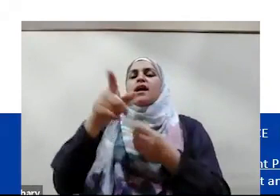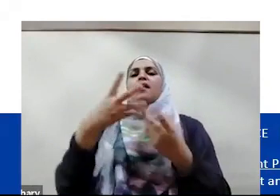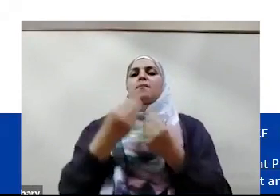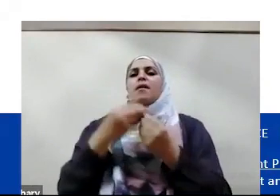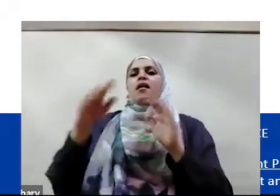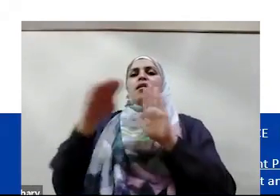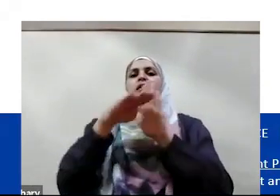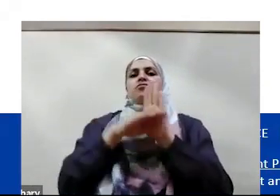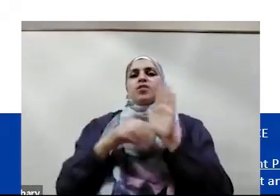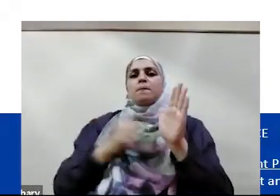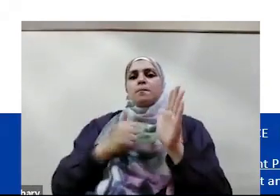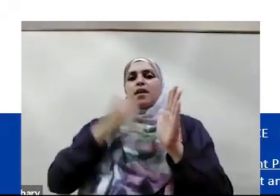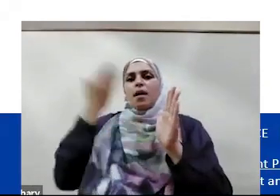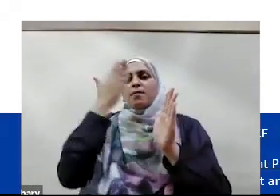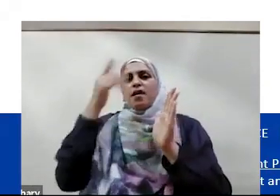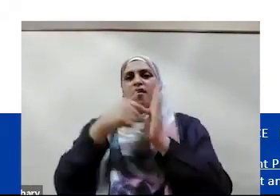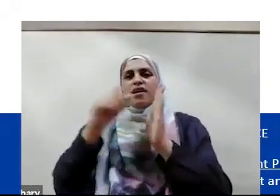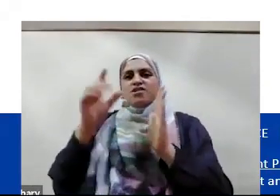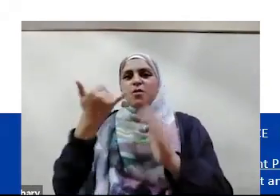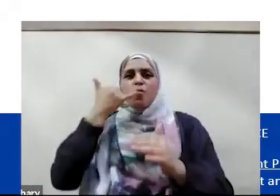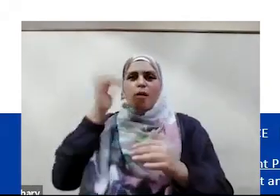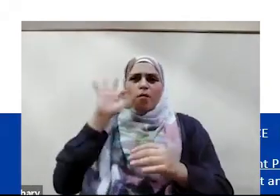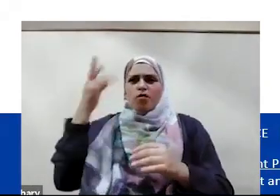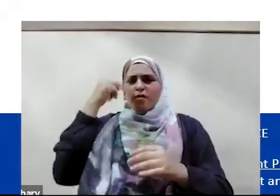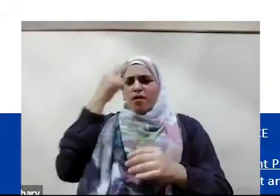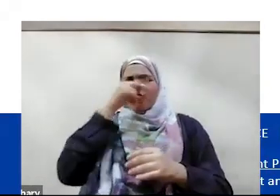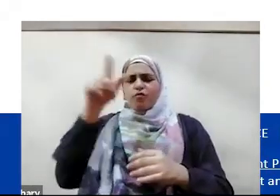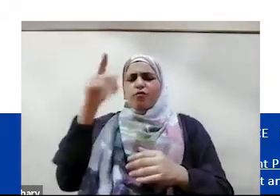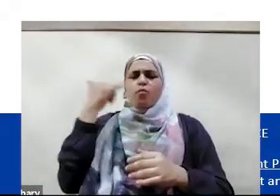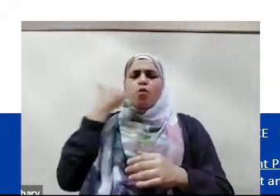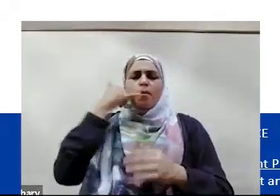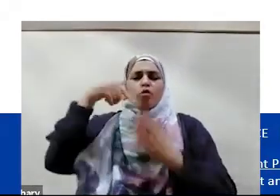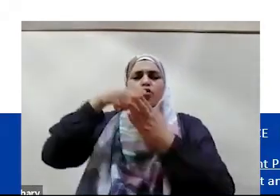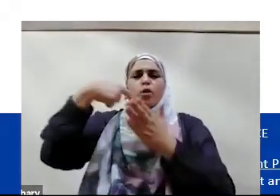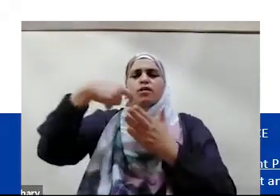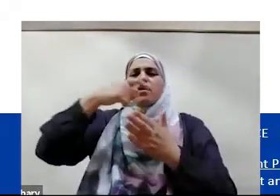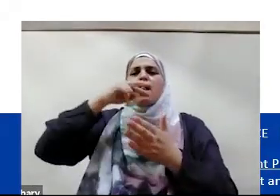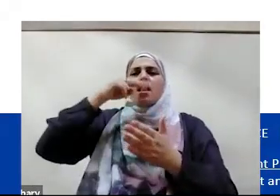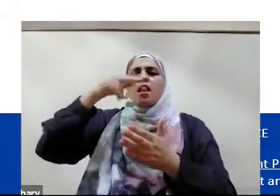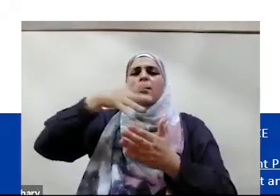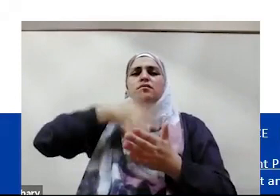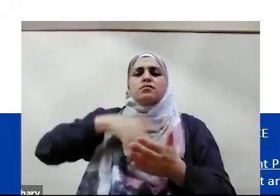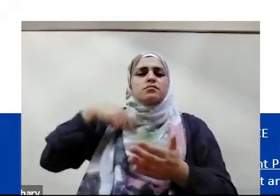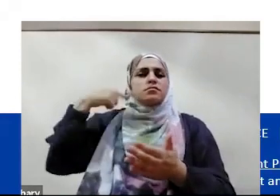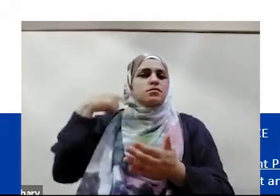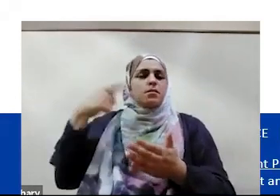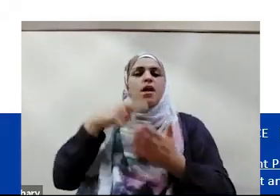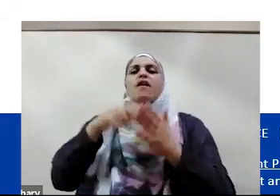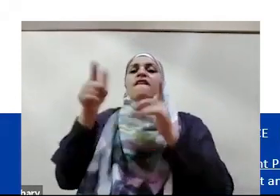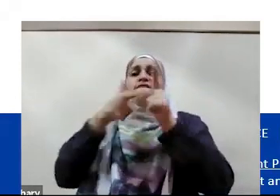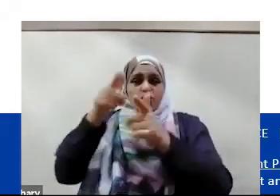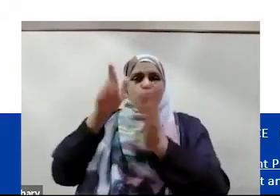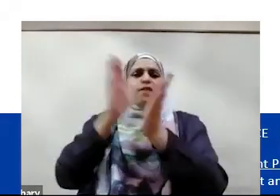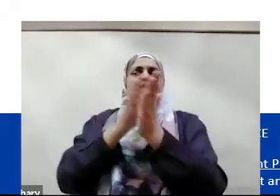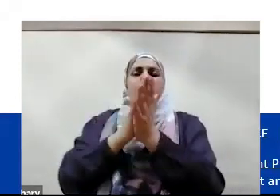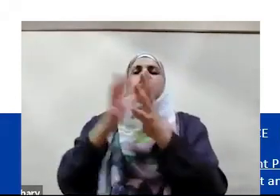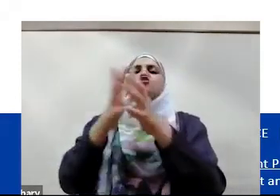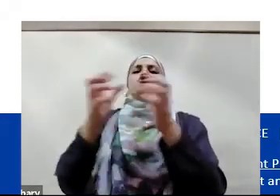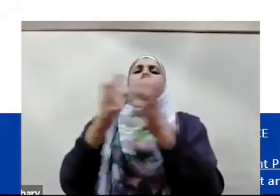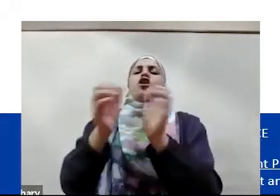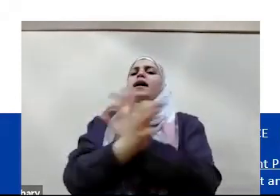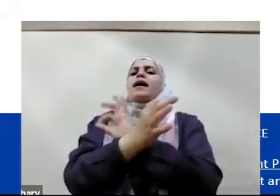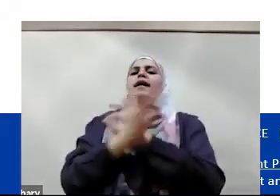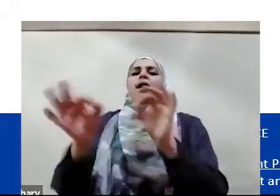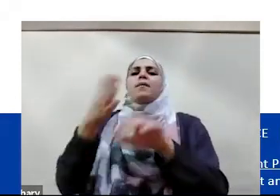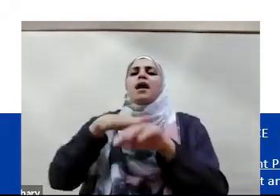بتاعي اللي بيقراه، وأقدر إن أنا أملاه إزاي من غير ما يقابلني أي مشاكل. هتقدروا تلاقوا الفيديو بتاعنا ده برضو على